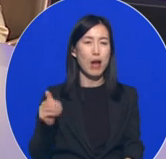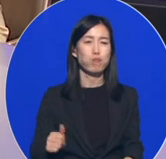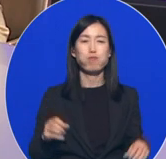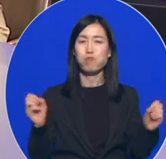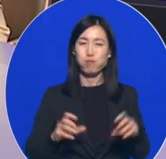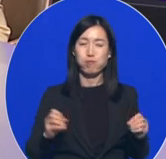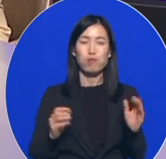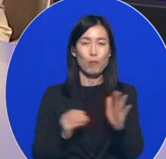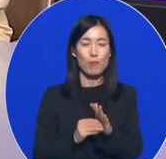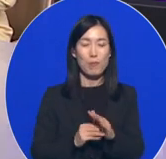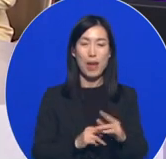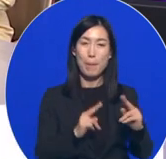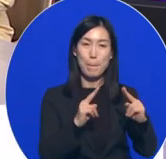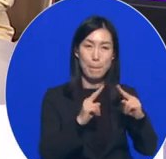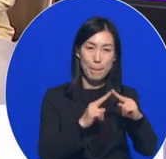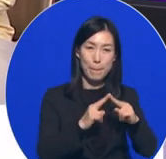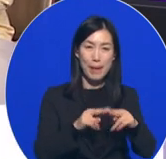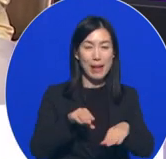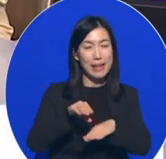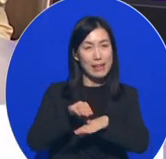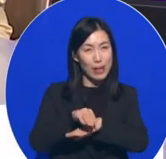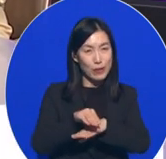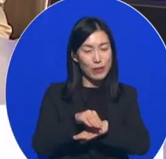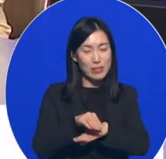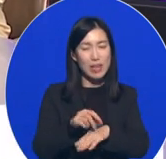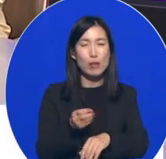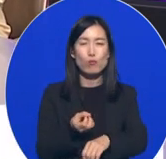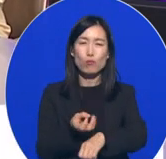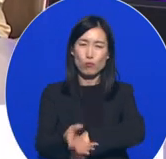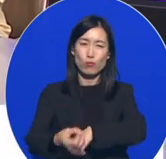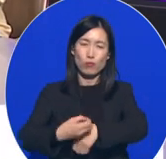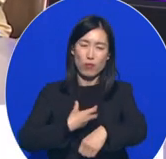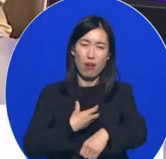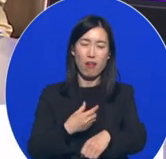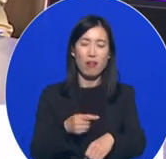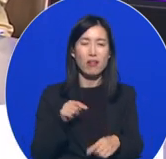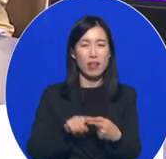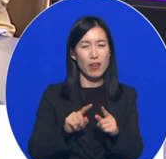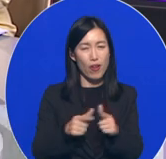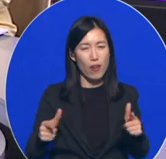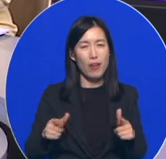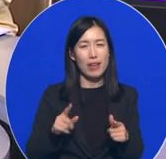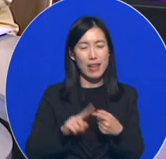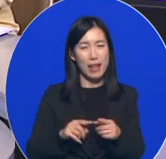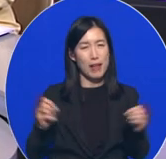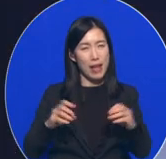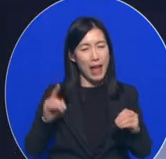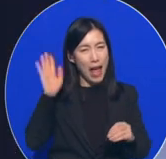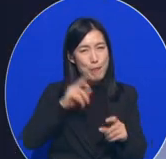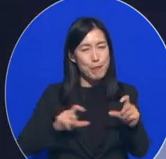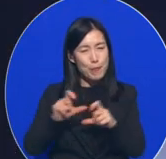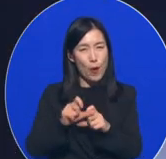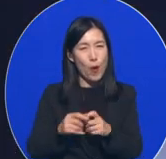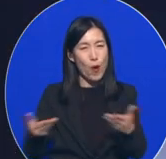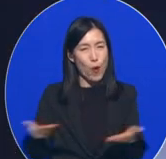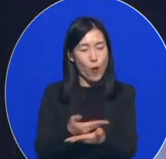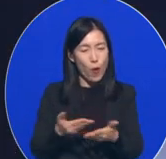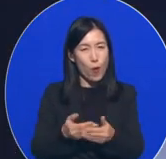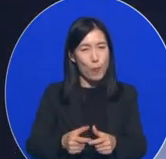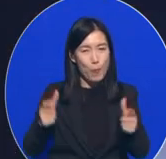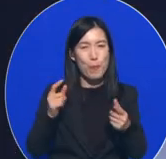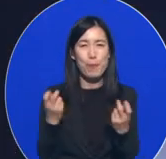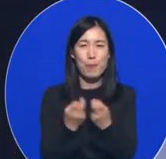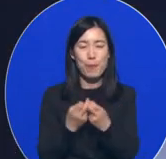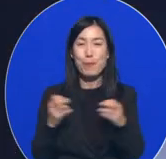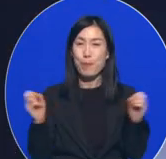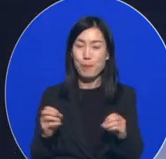대담했다 자동차 등 무역과 투자의 성장 모멘텀을 위해 정보와 기업 간 교류를 체계적으로 추진하기로 했습니다